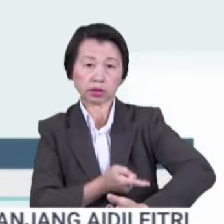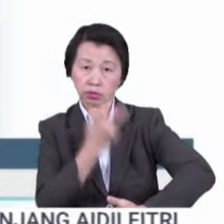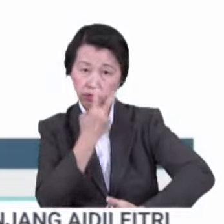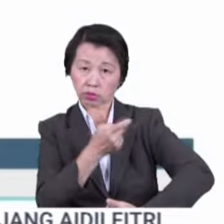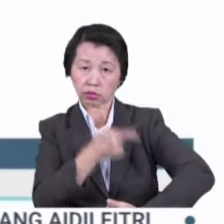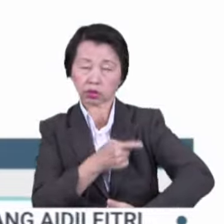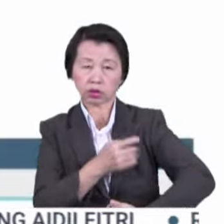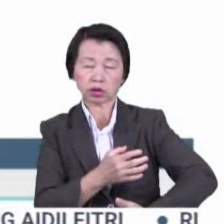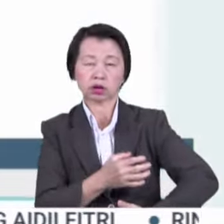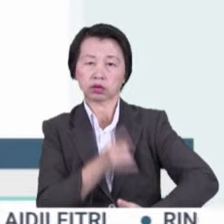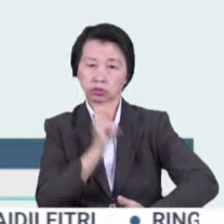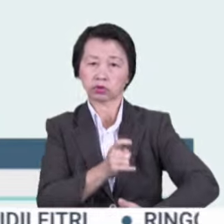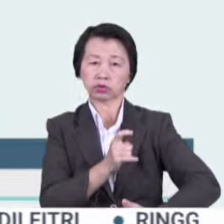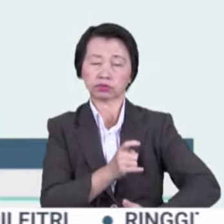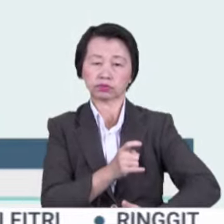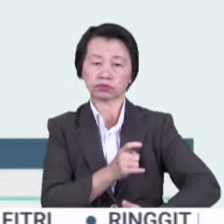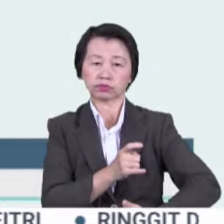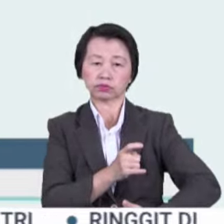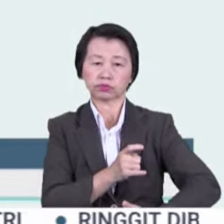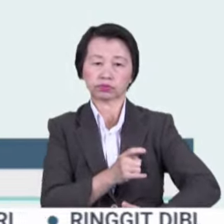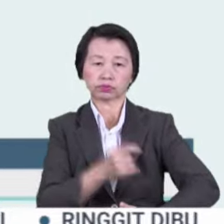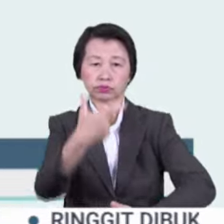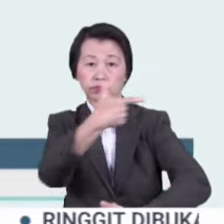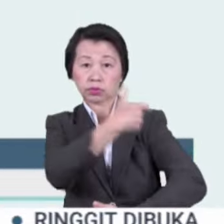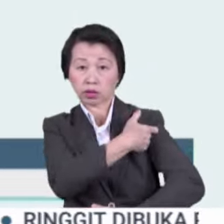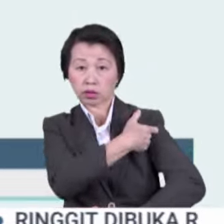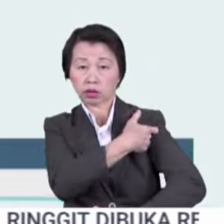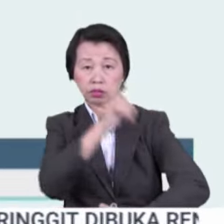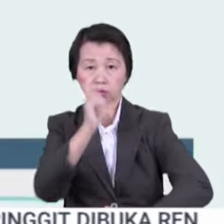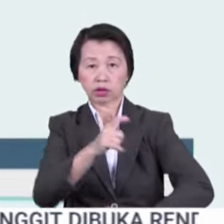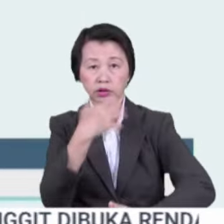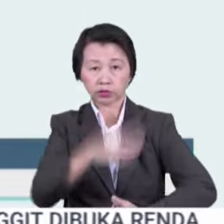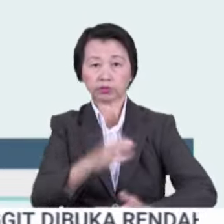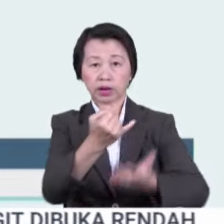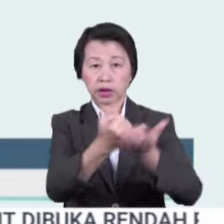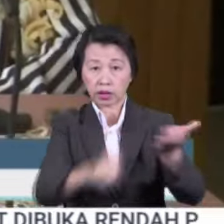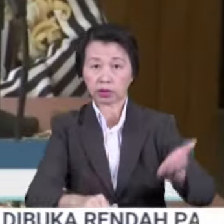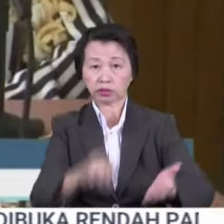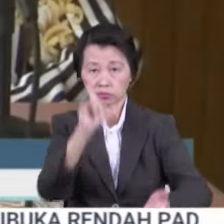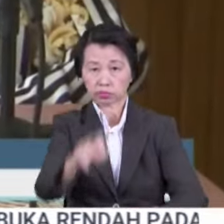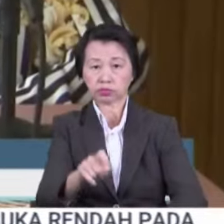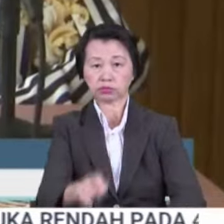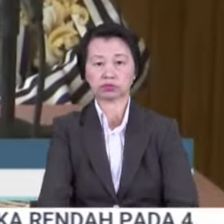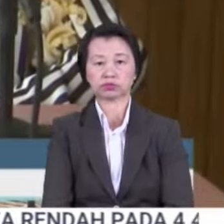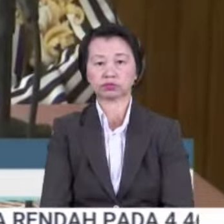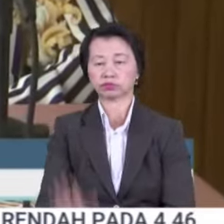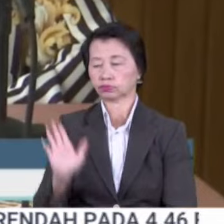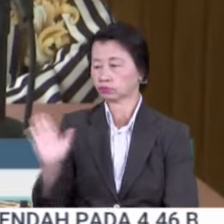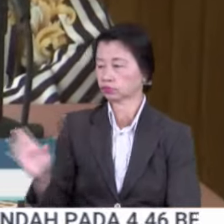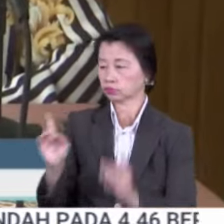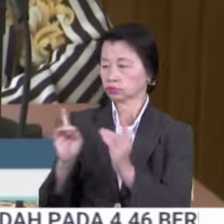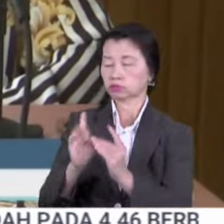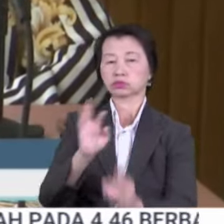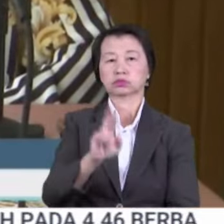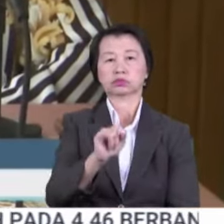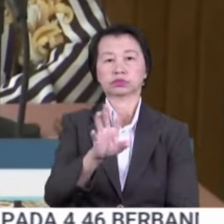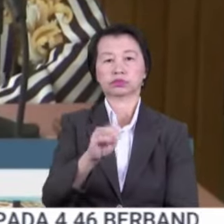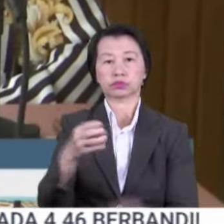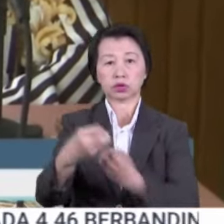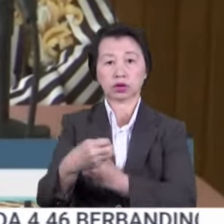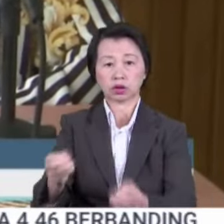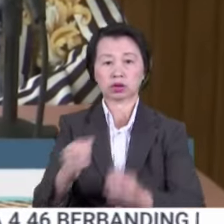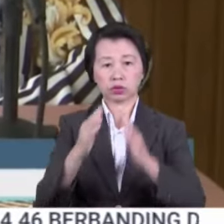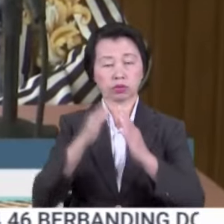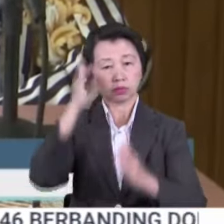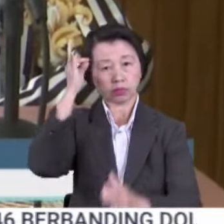mendapat vaksinasi ini selepas lah ya beliau ditemui RTM di pejabatnya di rumah